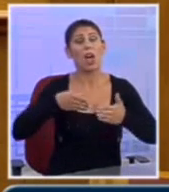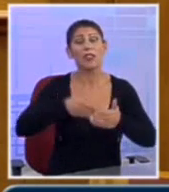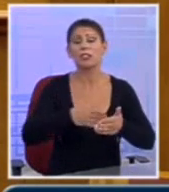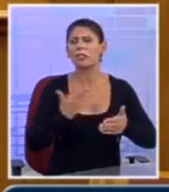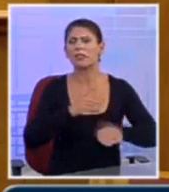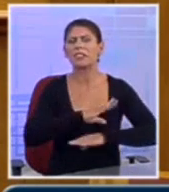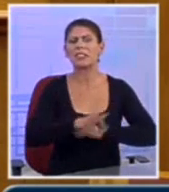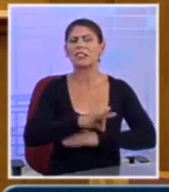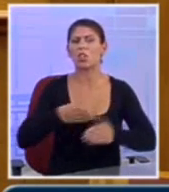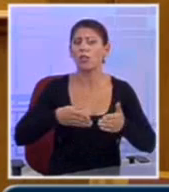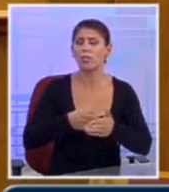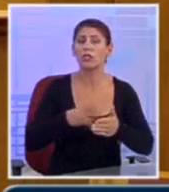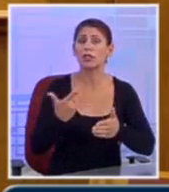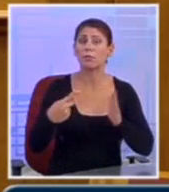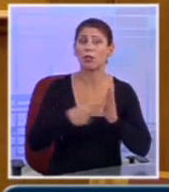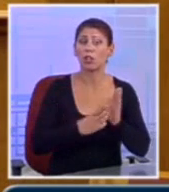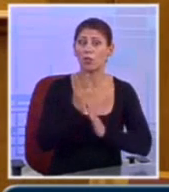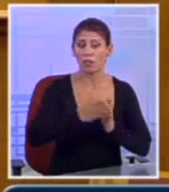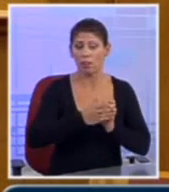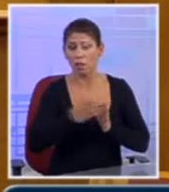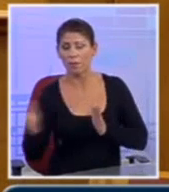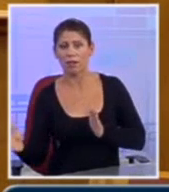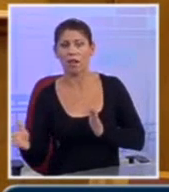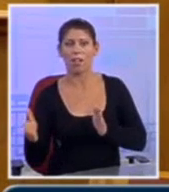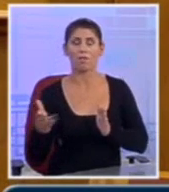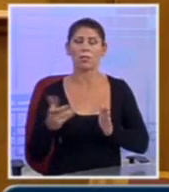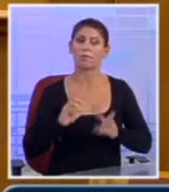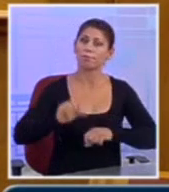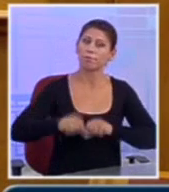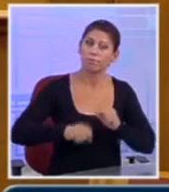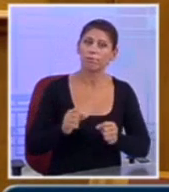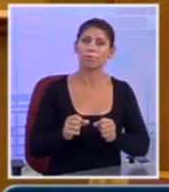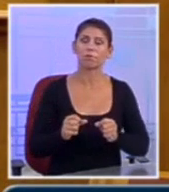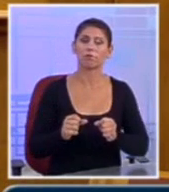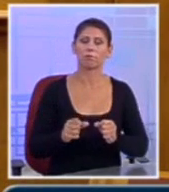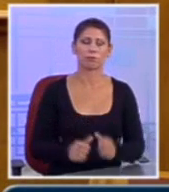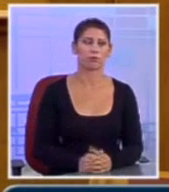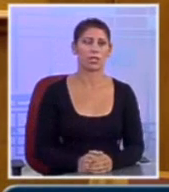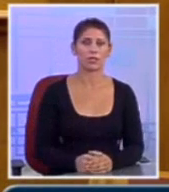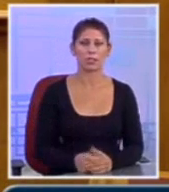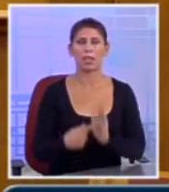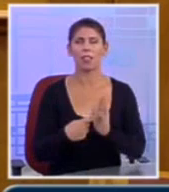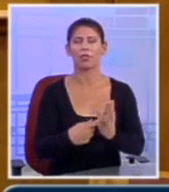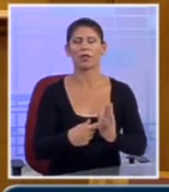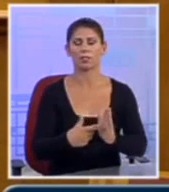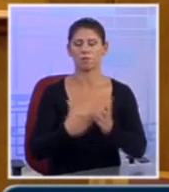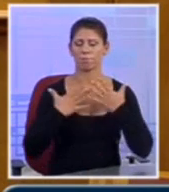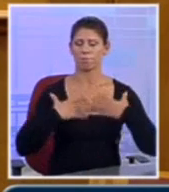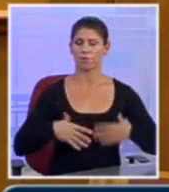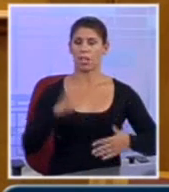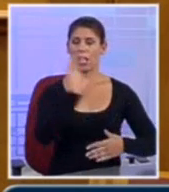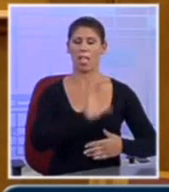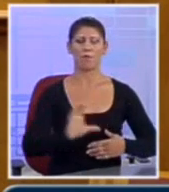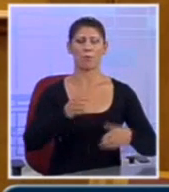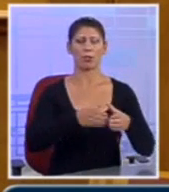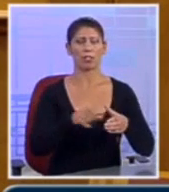σε στρατηγικό αδιέξοδο? Διότι από το 2012 και μετά επιχείρησε να ενδυθεί το μανδύα του Ευρωπαϊκού Κόμματος.